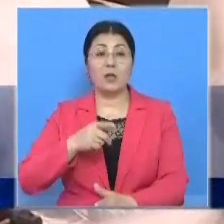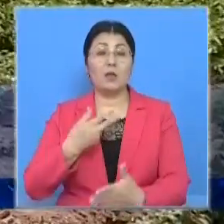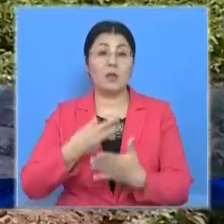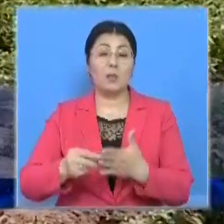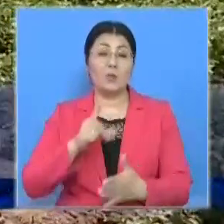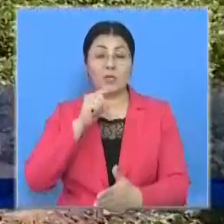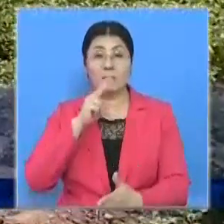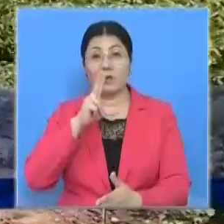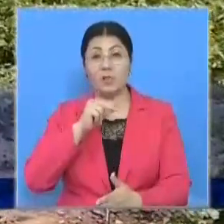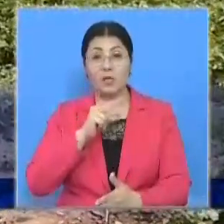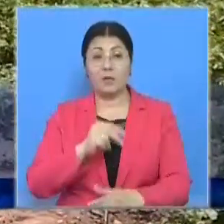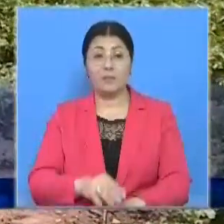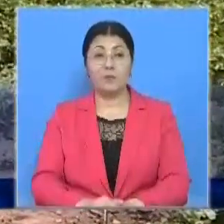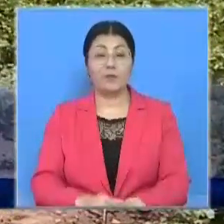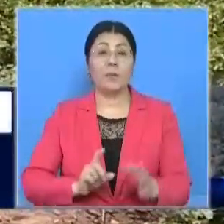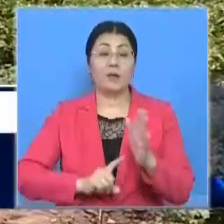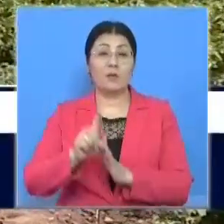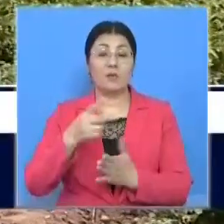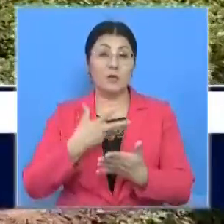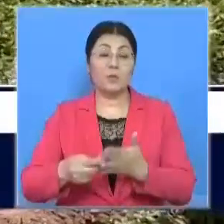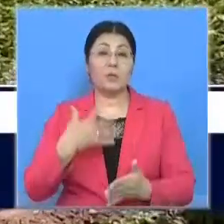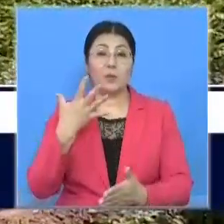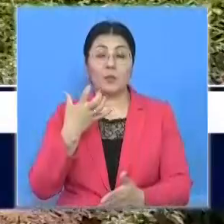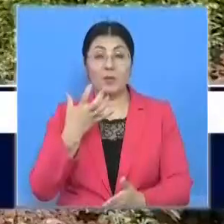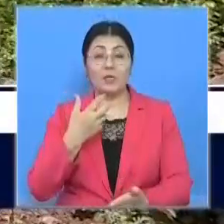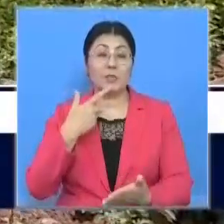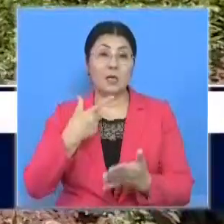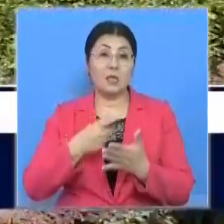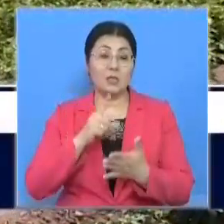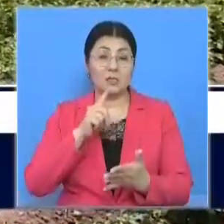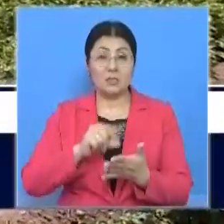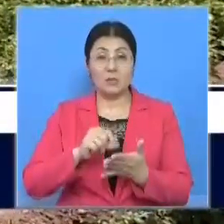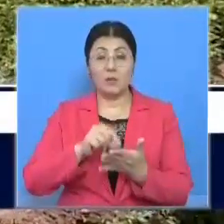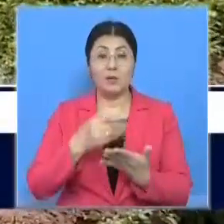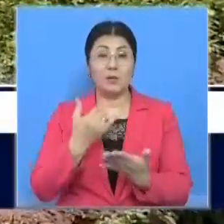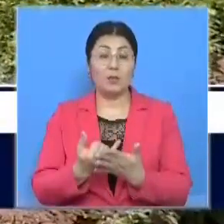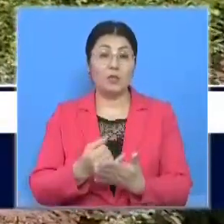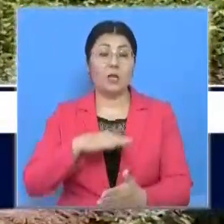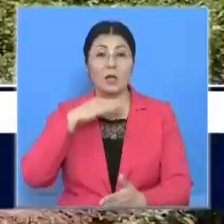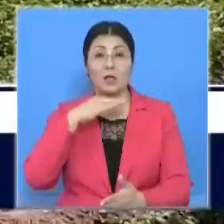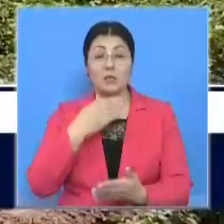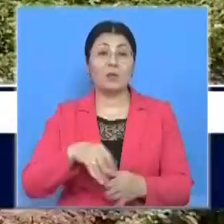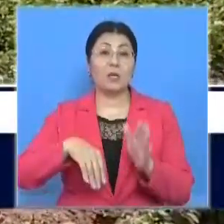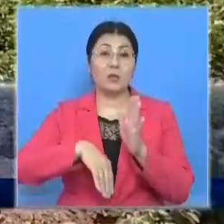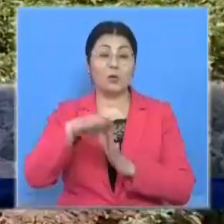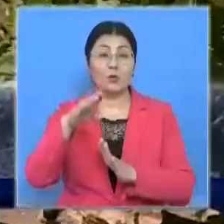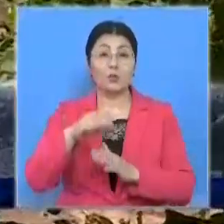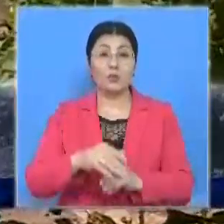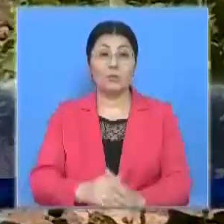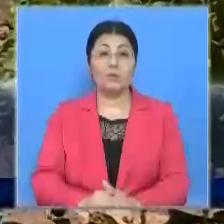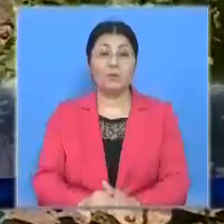кур. Вначале приобрел 50 цыплят, взял специально породистых, так как у них мясо гораздо лучше, чем у